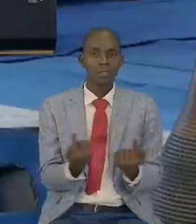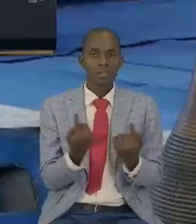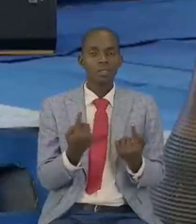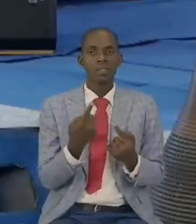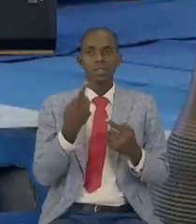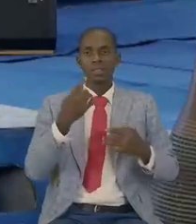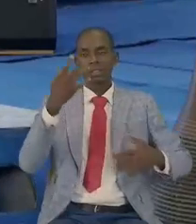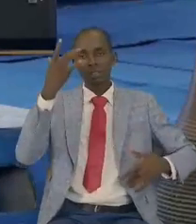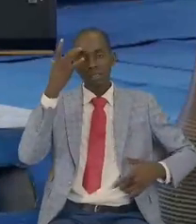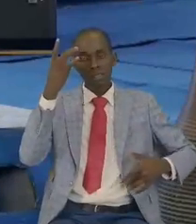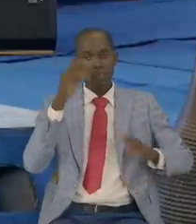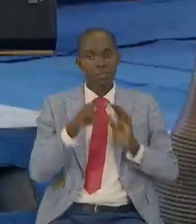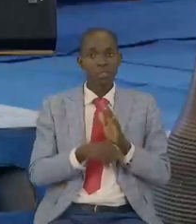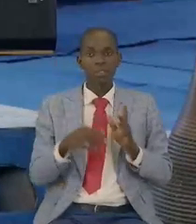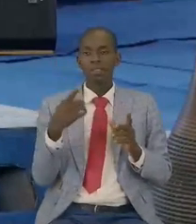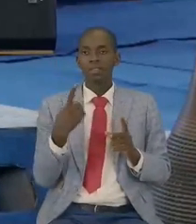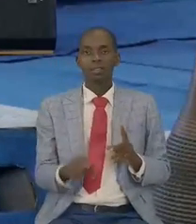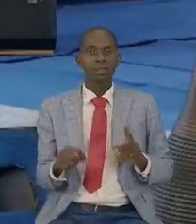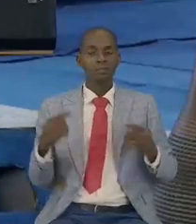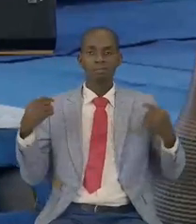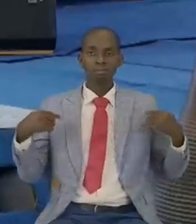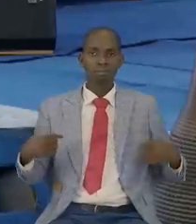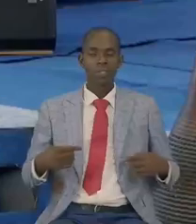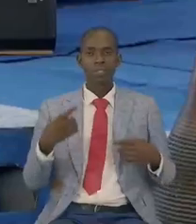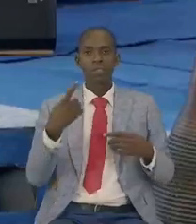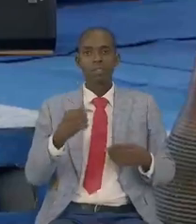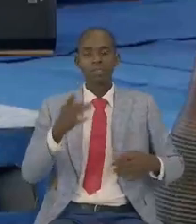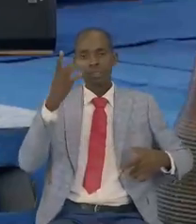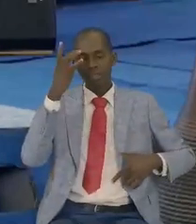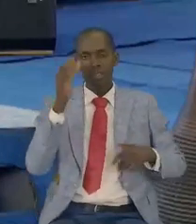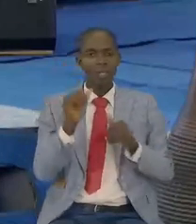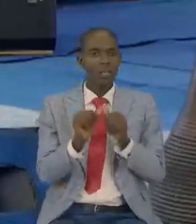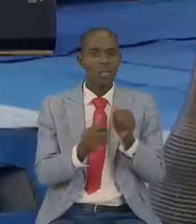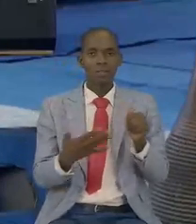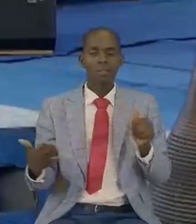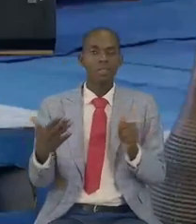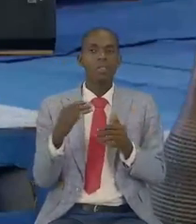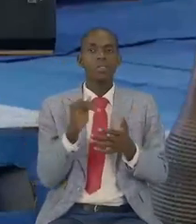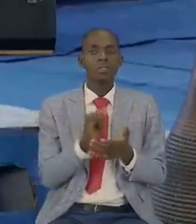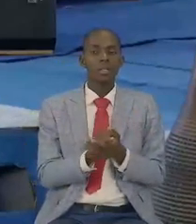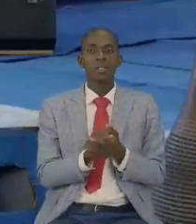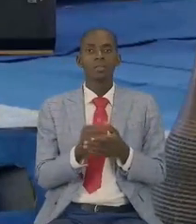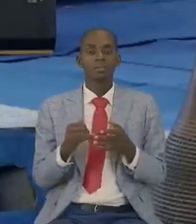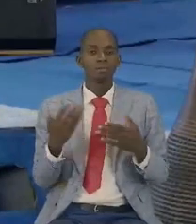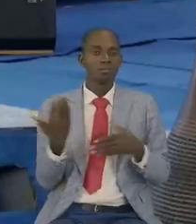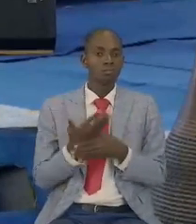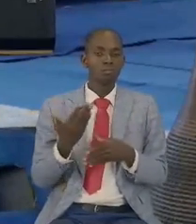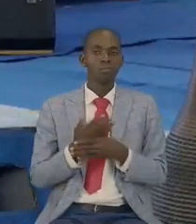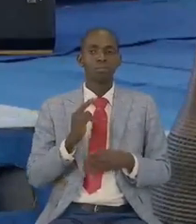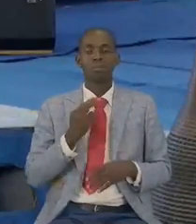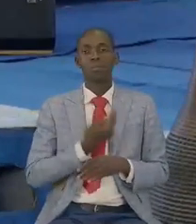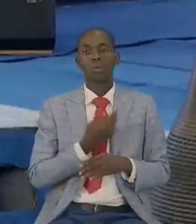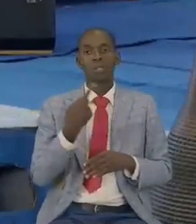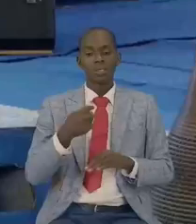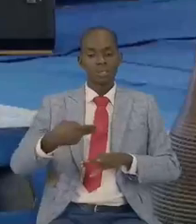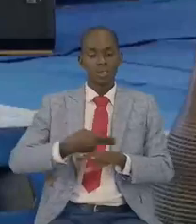Qui ôte la maladie, l'affliction, l'infirmité, qui ôte tout qui nous dérange. L'agneau